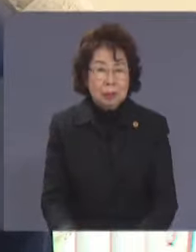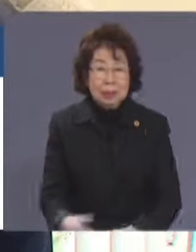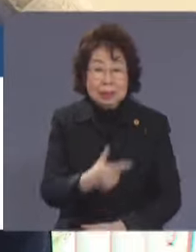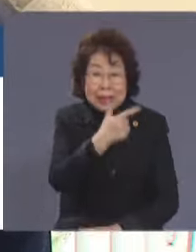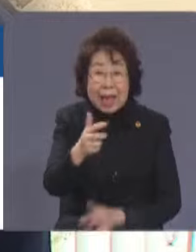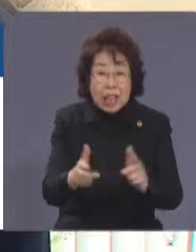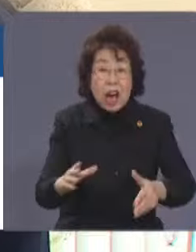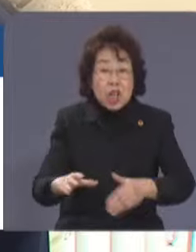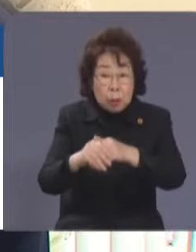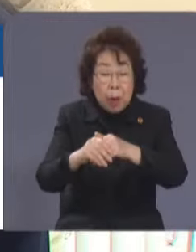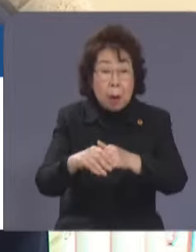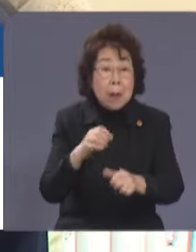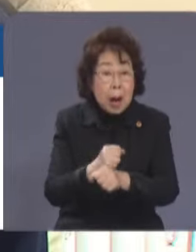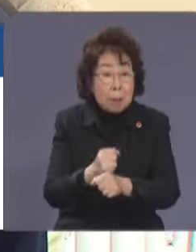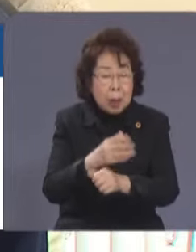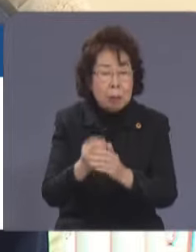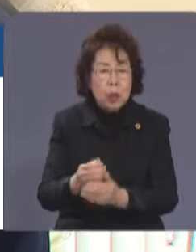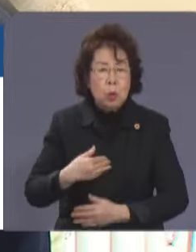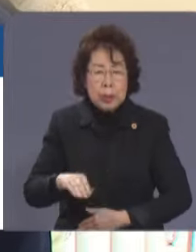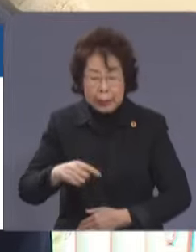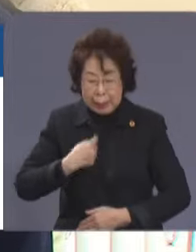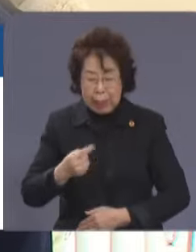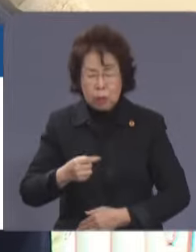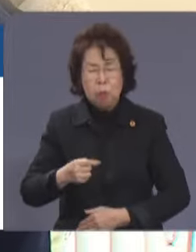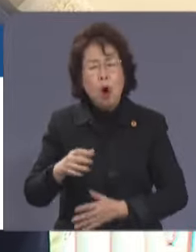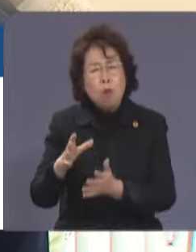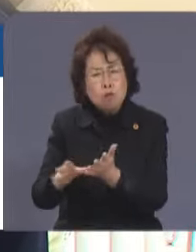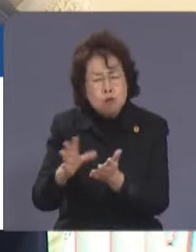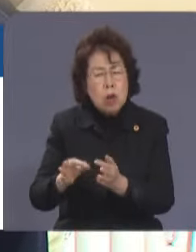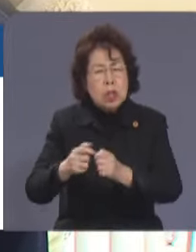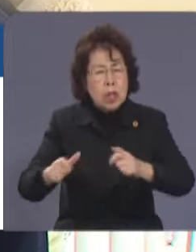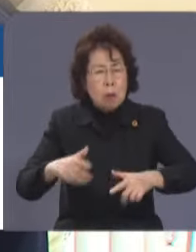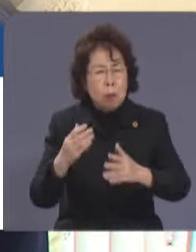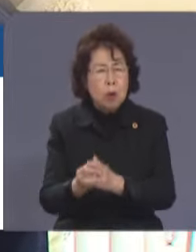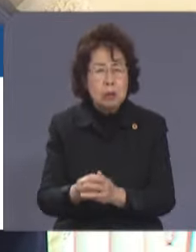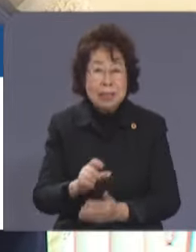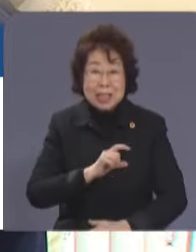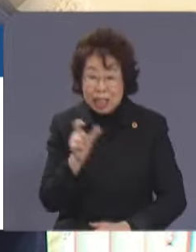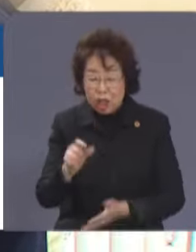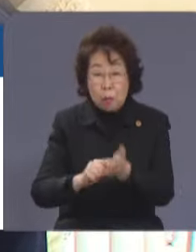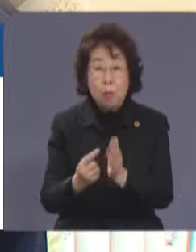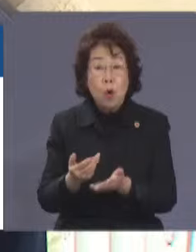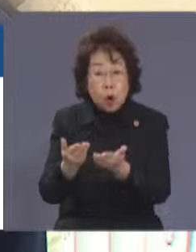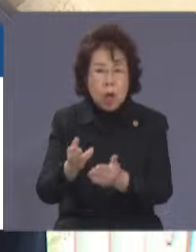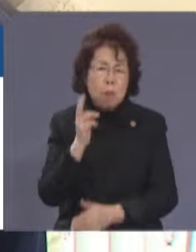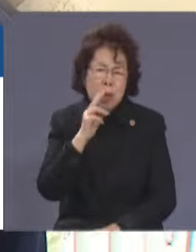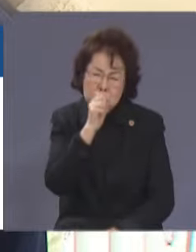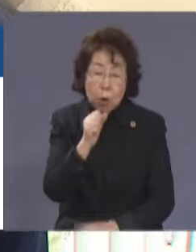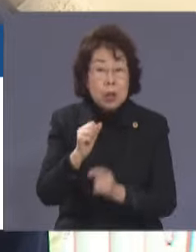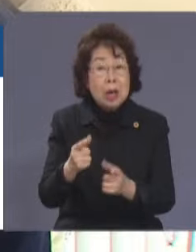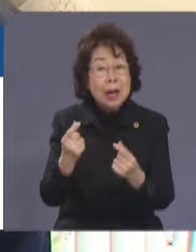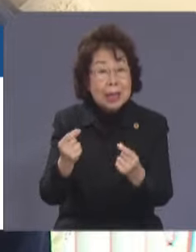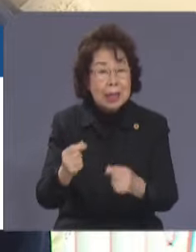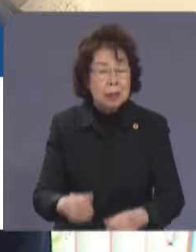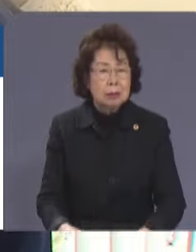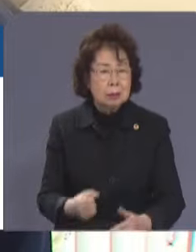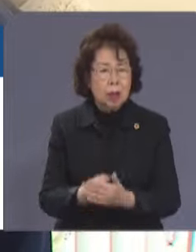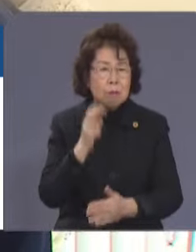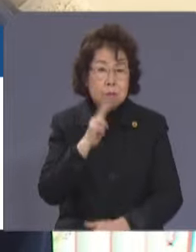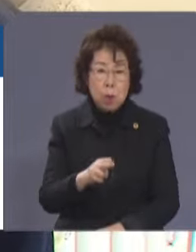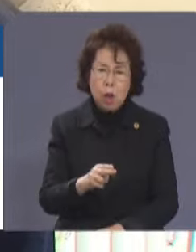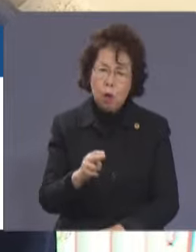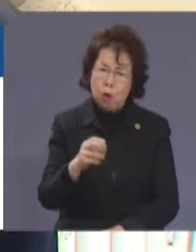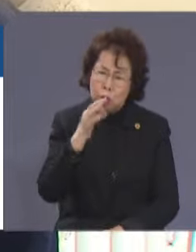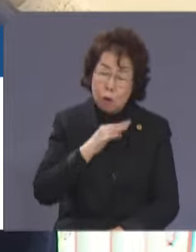대기업과의 협업을 하게 되면은 저희들 자체적으로 품질이라든지 브랜드를 알리는 데 좋은 기회가 될 수 있기 때문에 다른 파급 효과가